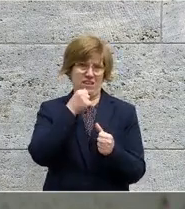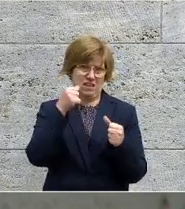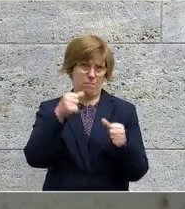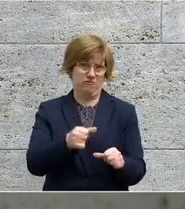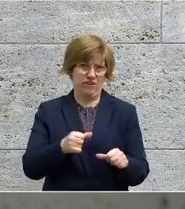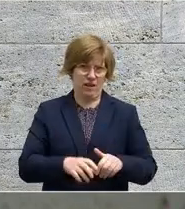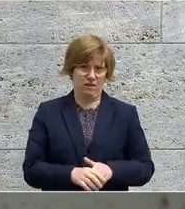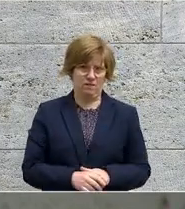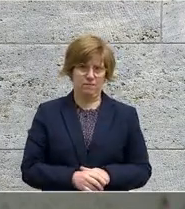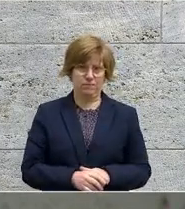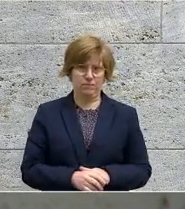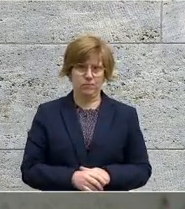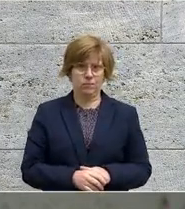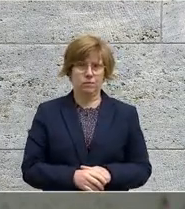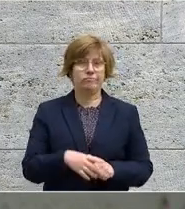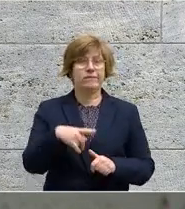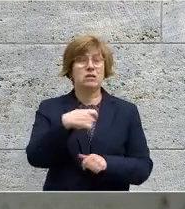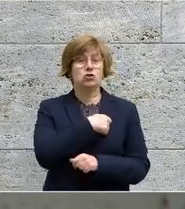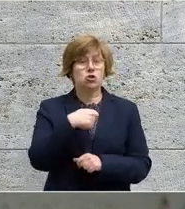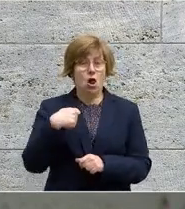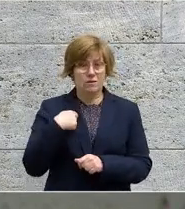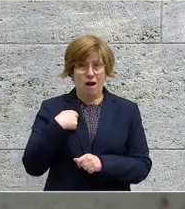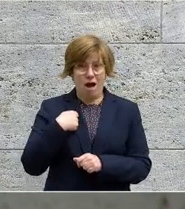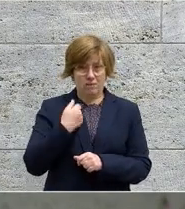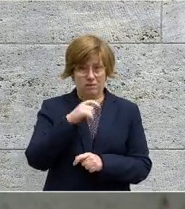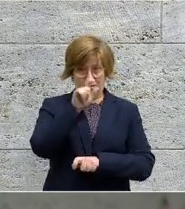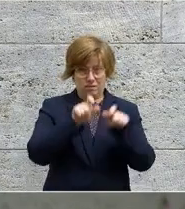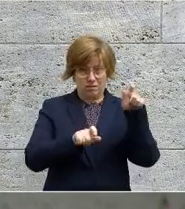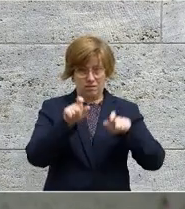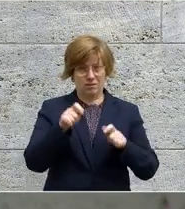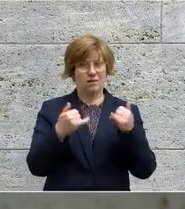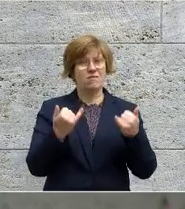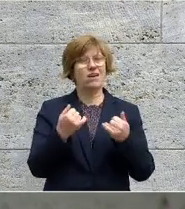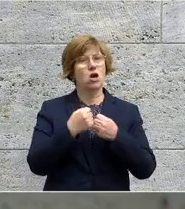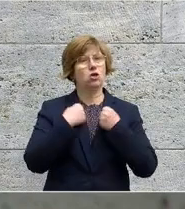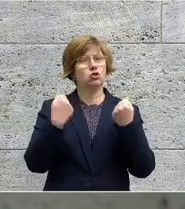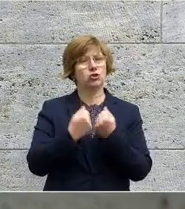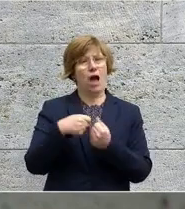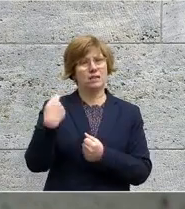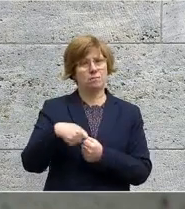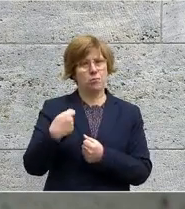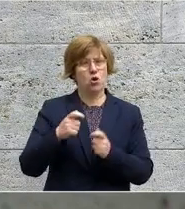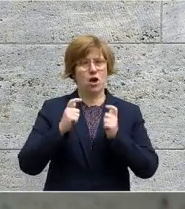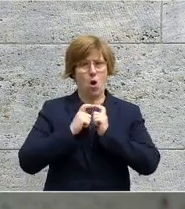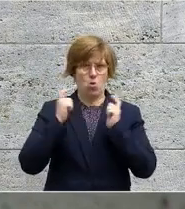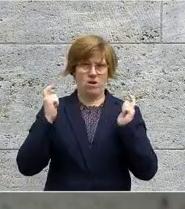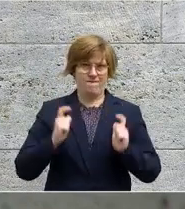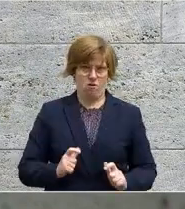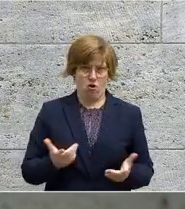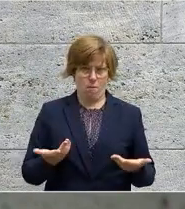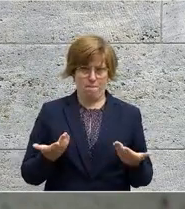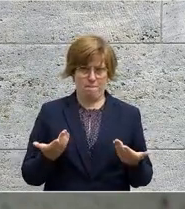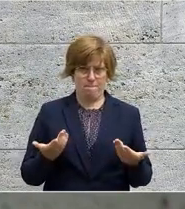ist. Unsere Soldatinnen und Soldaten sind Staatsbürgerinnen und Staatsbürger in